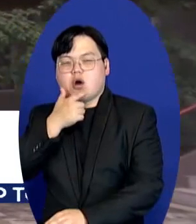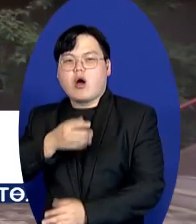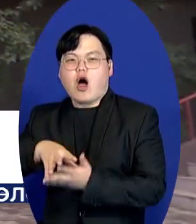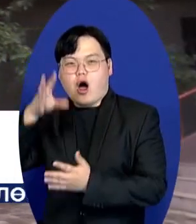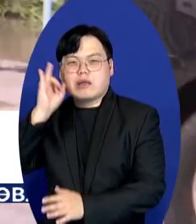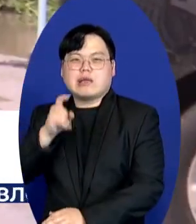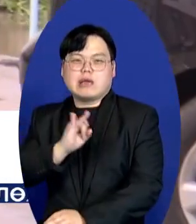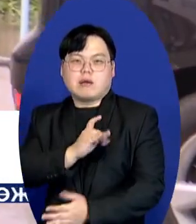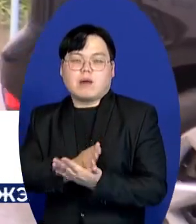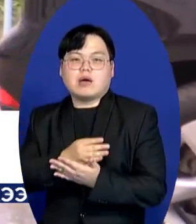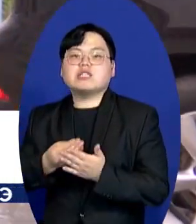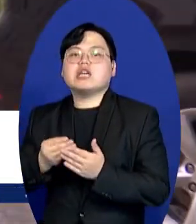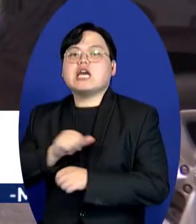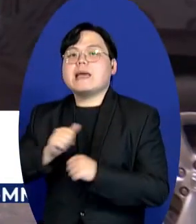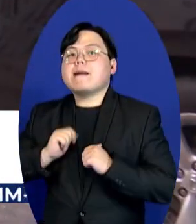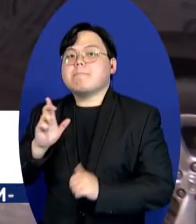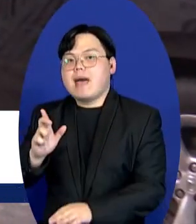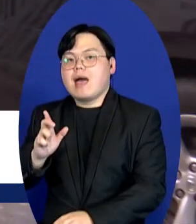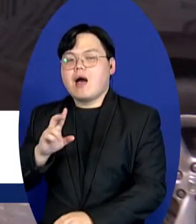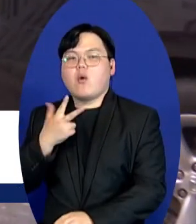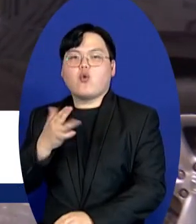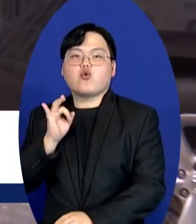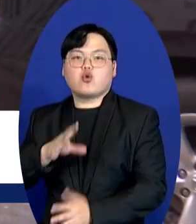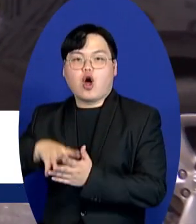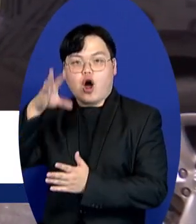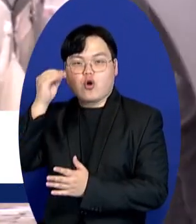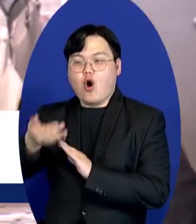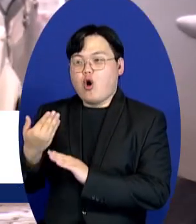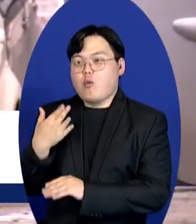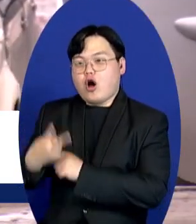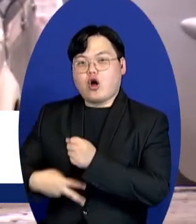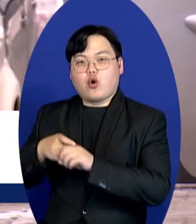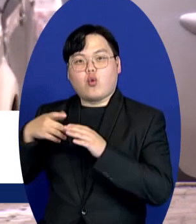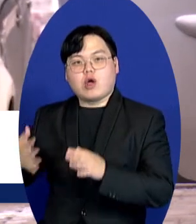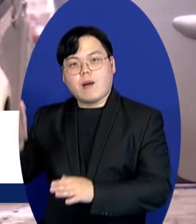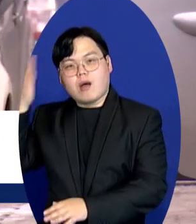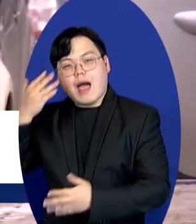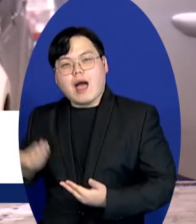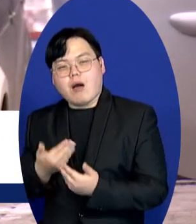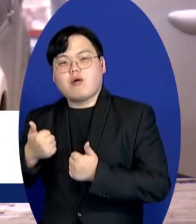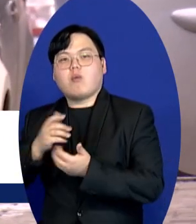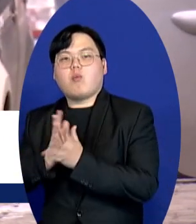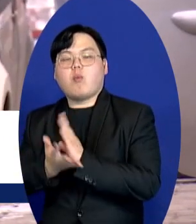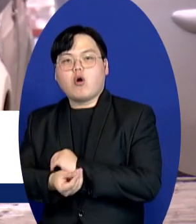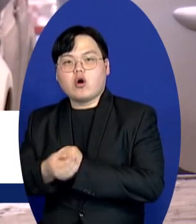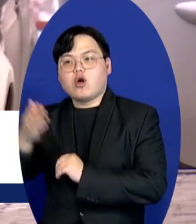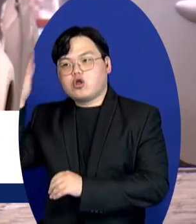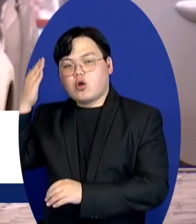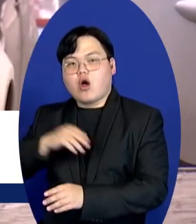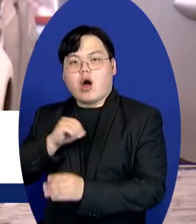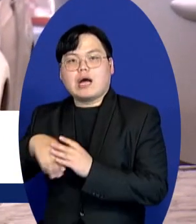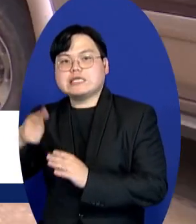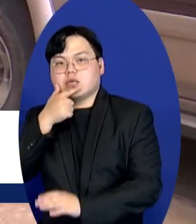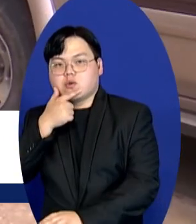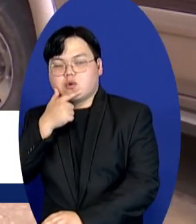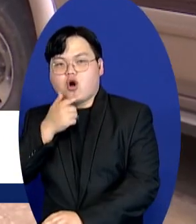байна. Жишээ нь Иргэн Бэ энэ жил 3 дугаар курсын оюутан. Өмнөх 2 жил оюутны дотор байранд амьдарсан ч энэ жил сургуулийнхаа дотор байранд орч чадаагүй.